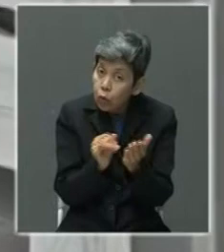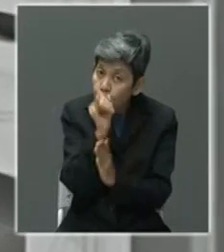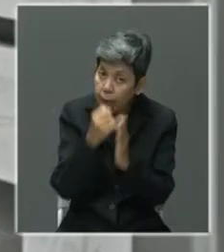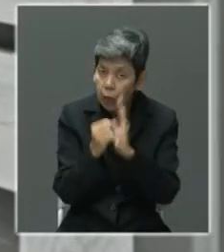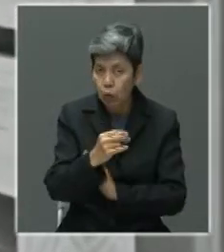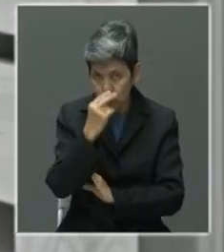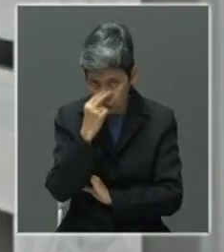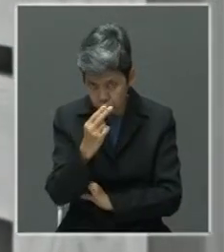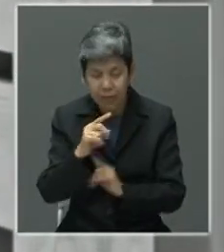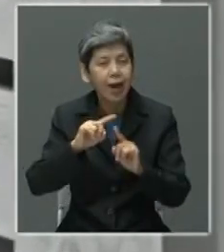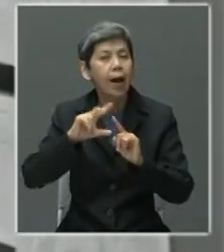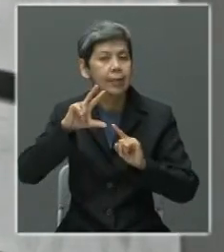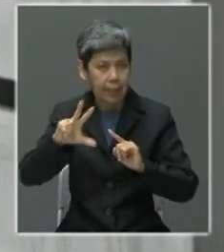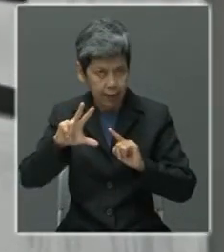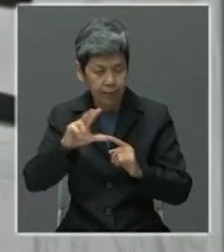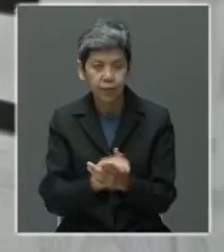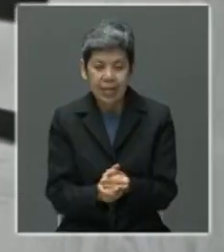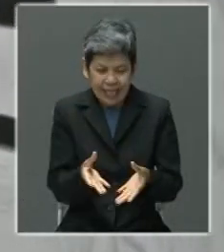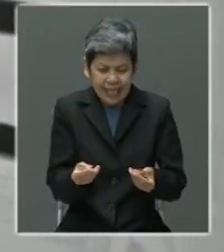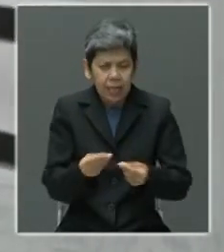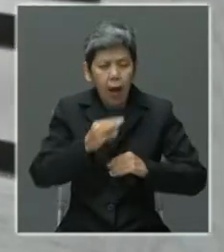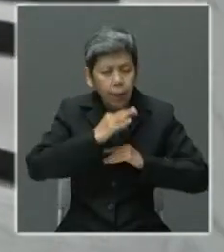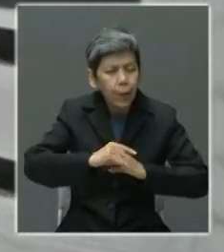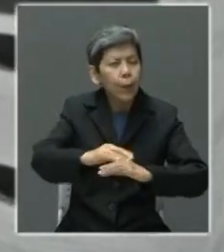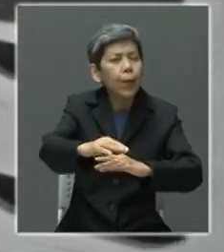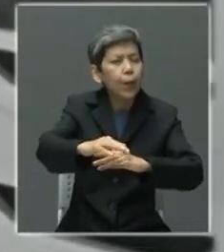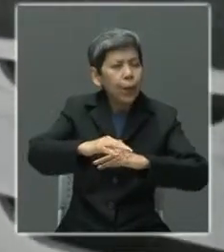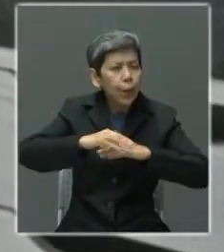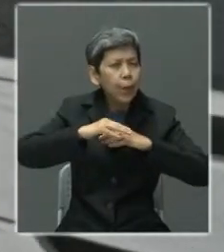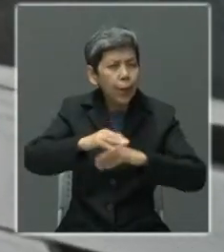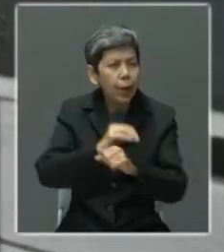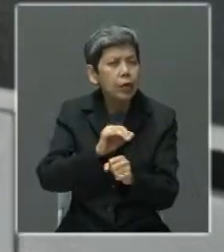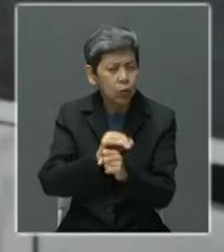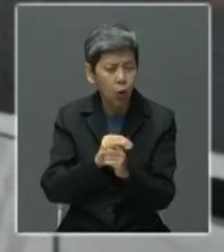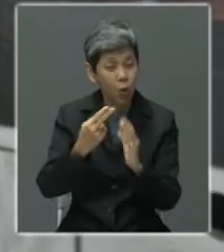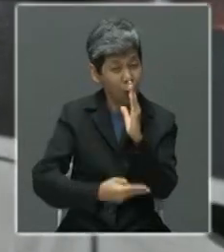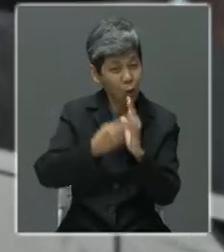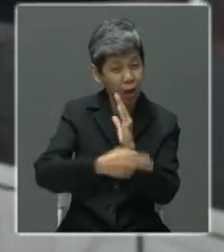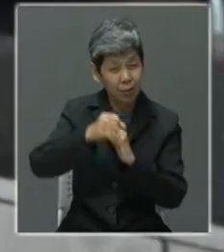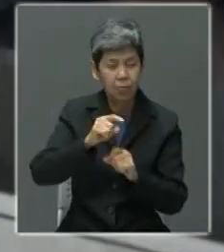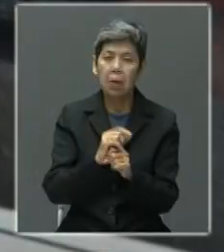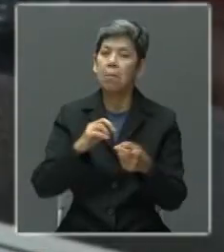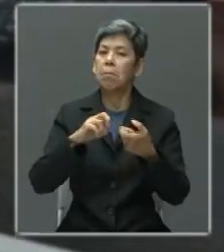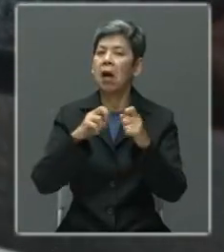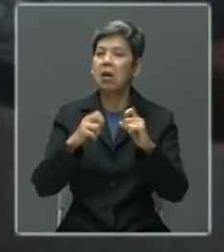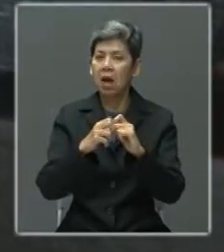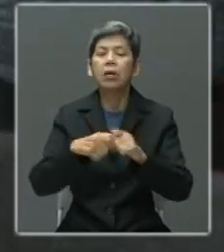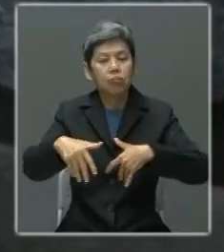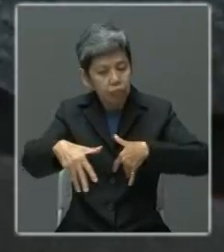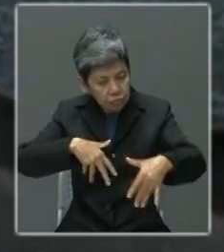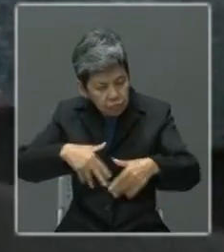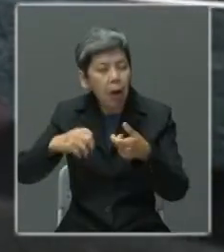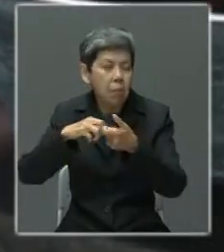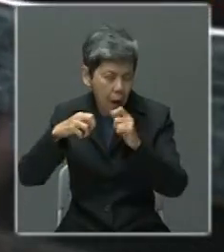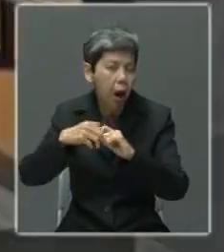ไม่และ3การใช้พื้นที่ชายหาดและบริเวณโดยรอบของโรงแรมสีพันวาส่งผลกระทบต่อวิถีชีวิตของประชา